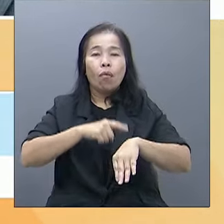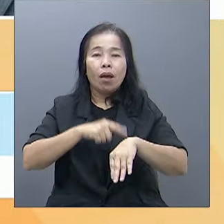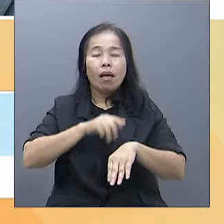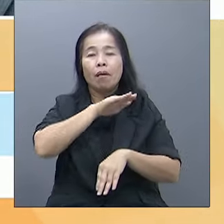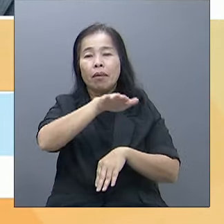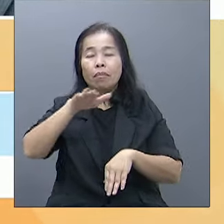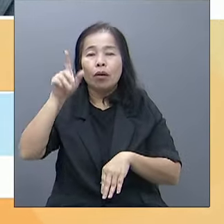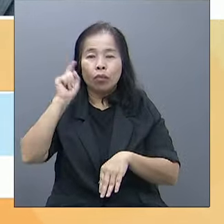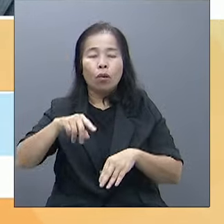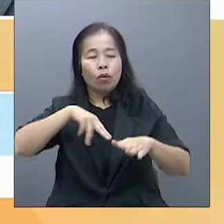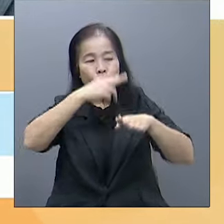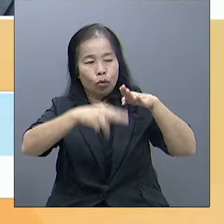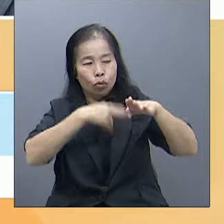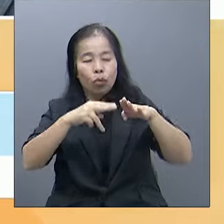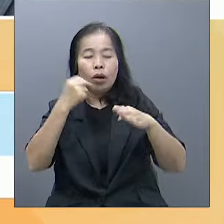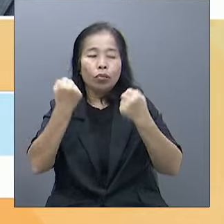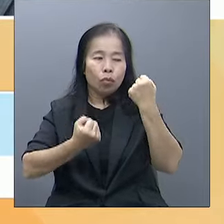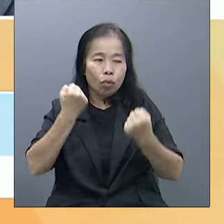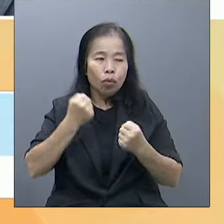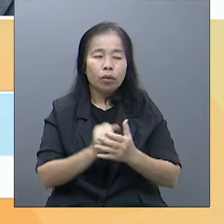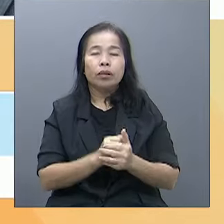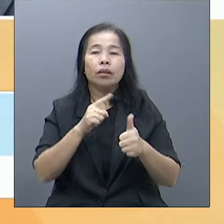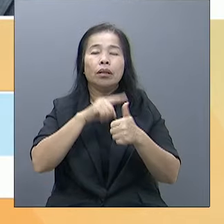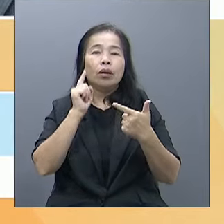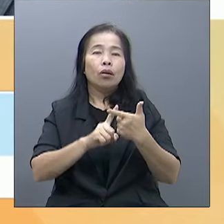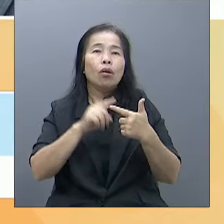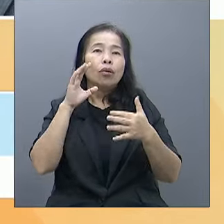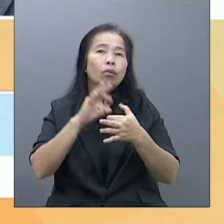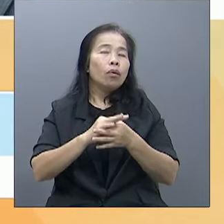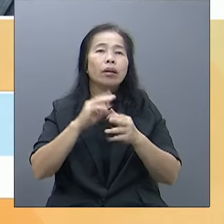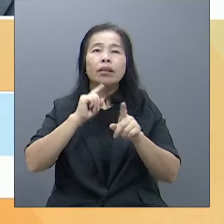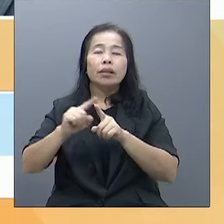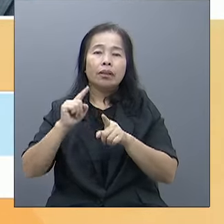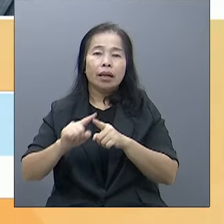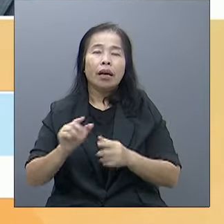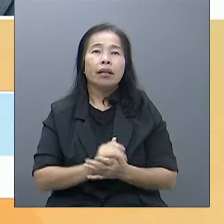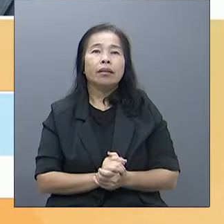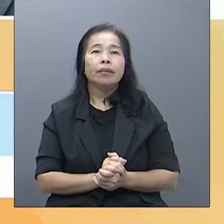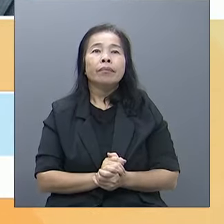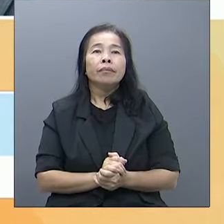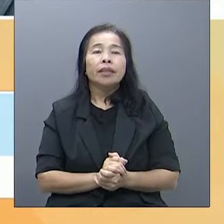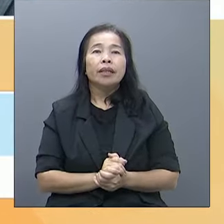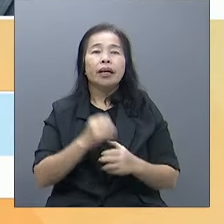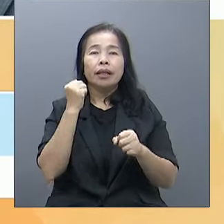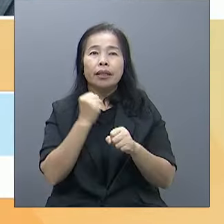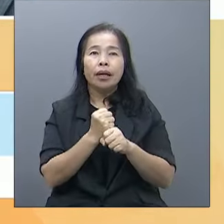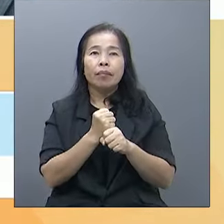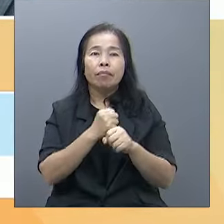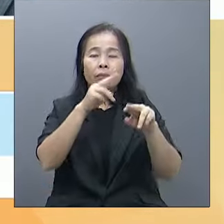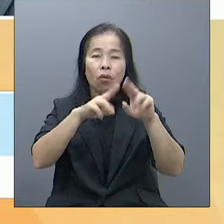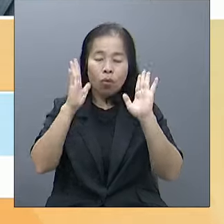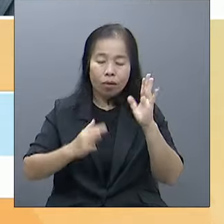คเรื่องเกี่ยวกับคุณภาพรถเรื่องเกี่ยวกับพฤติกรรมของผู้ขับขี่การพักผ่อนของผู้ขับ